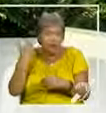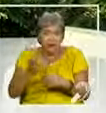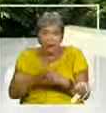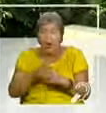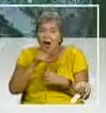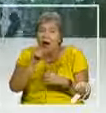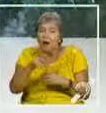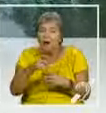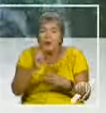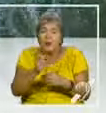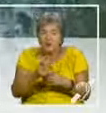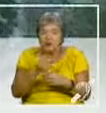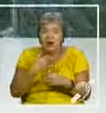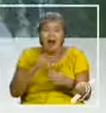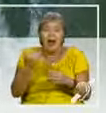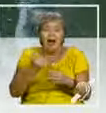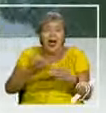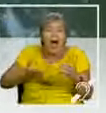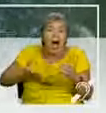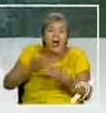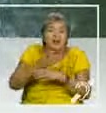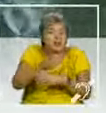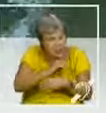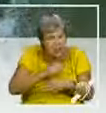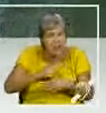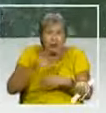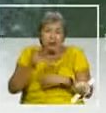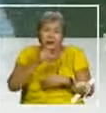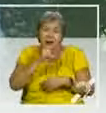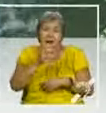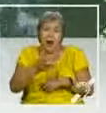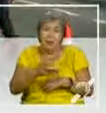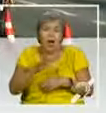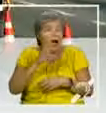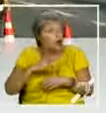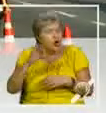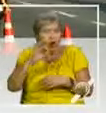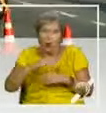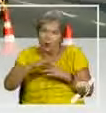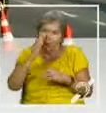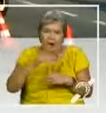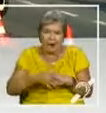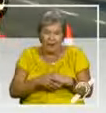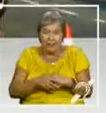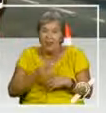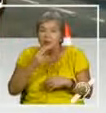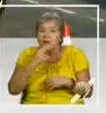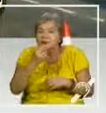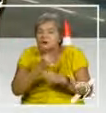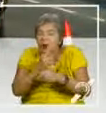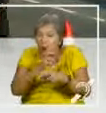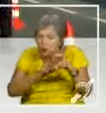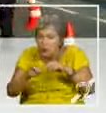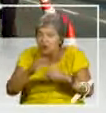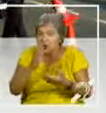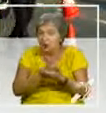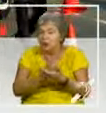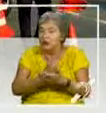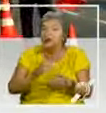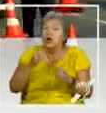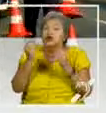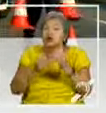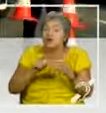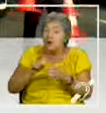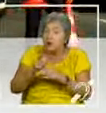avem pacientul care s-a extras singur din apă, mare norocos. Polițiștii fac anchetă și au stabilit că șoferul care a